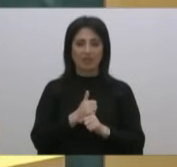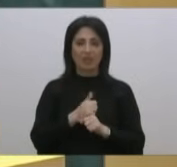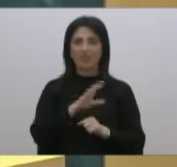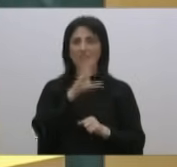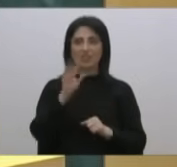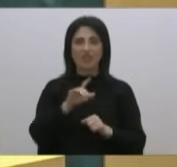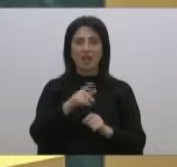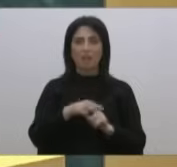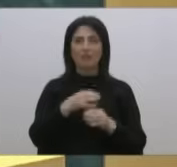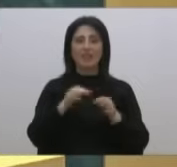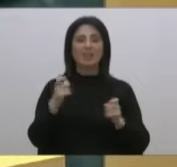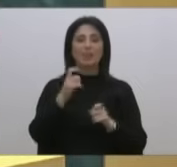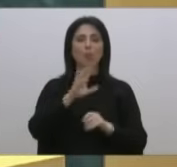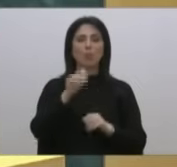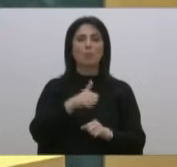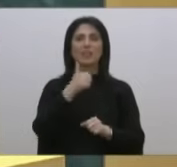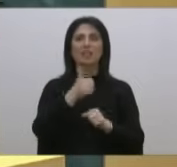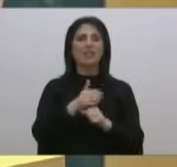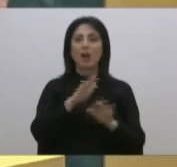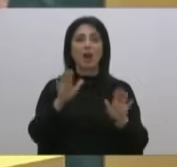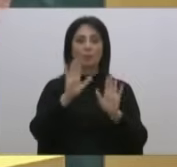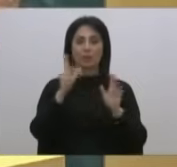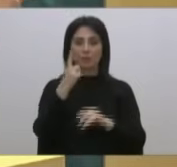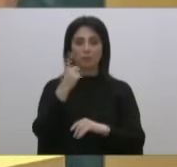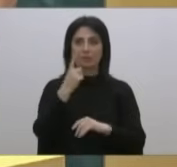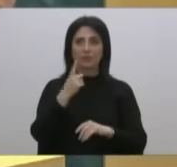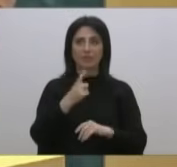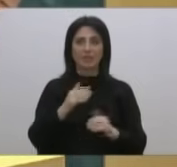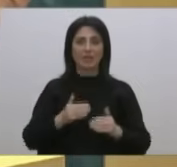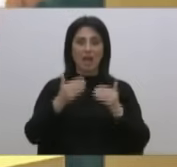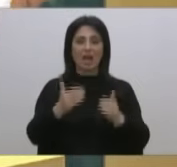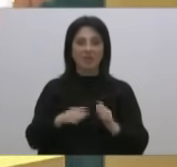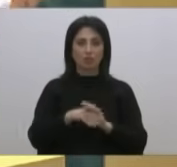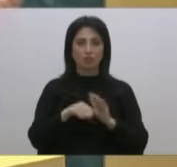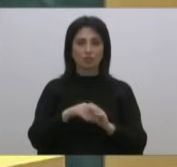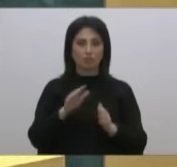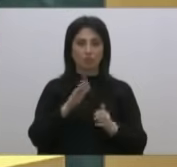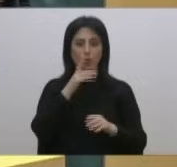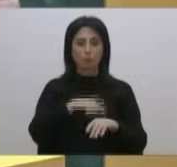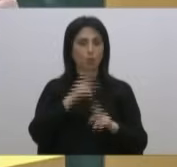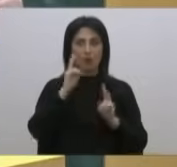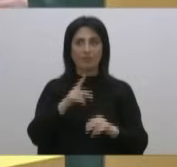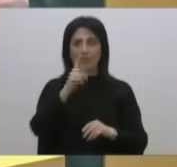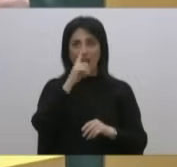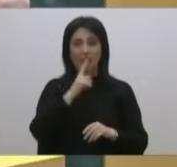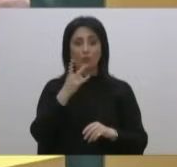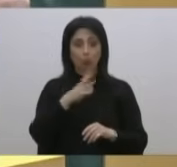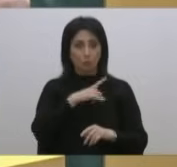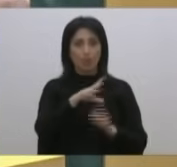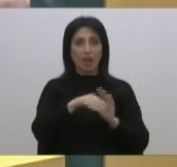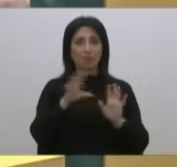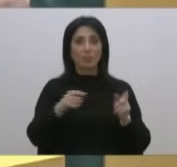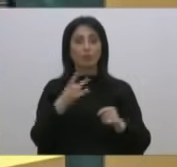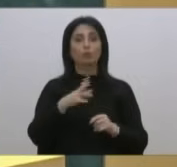ღერძი, ყველაფერი, აი დემოკრატიაში უფრო მთავარი რო არაფერი არ არის, გადაიდო არჩევნები გაურკვეველი დროით. ერთვეში არჩევნები უნდა